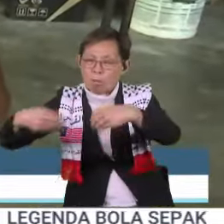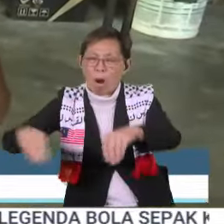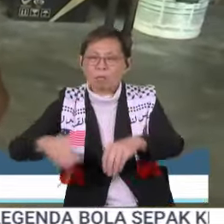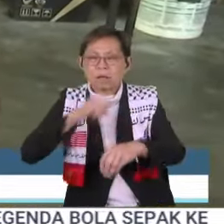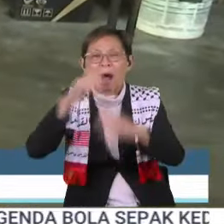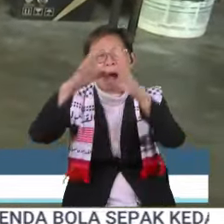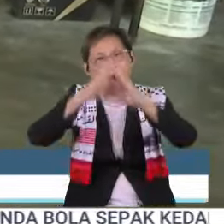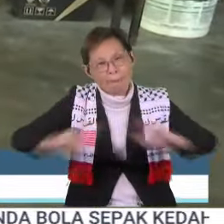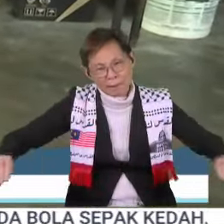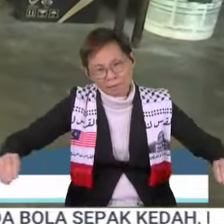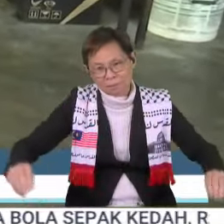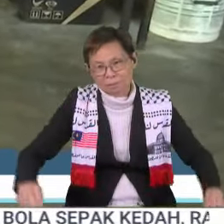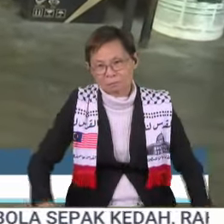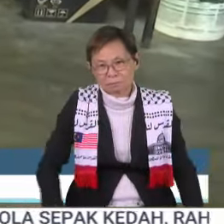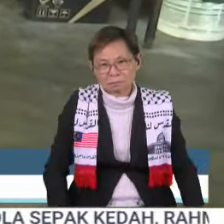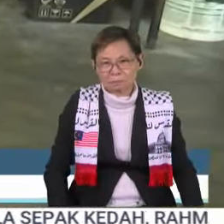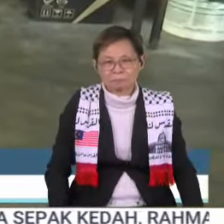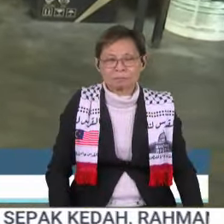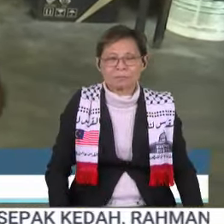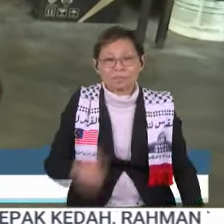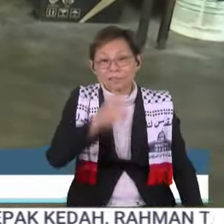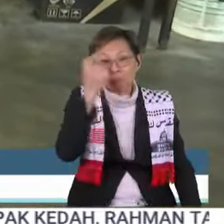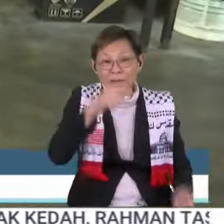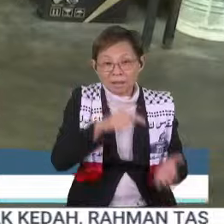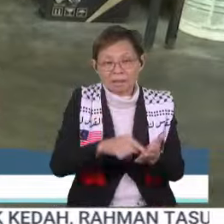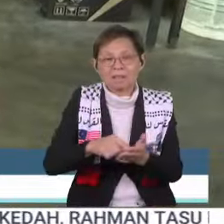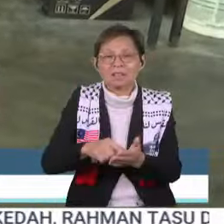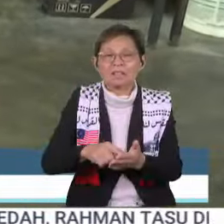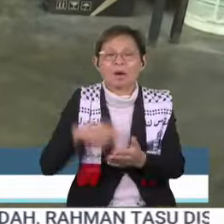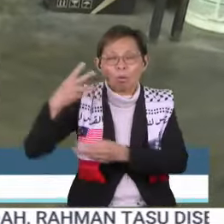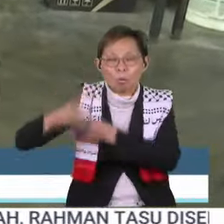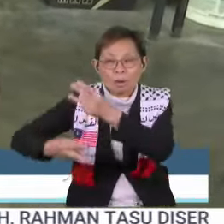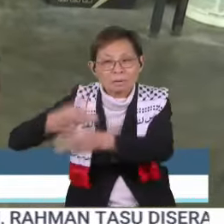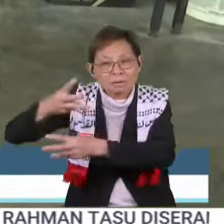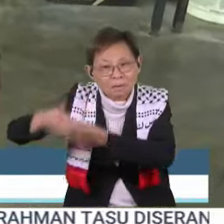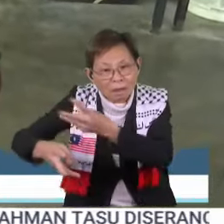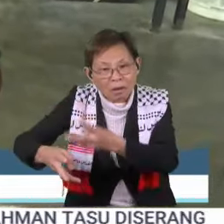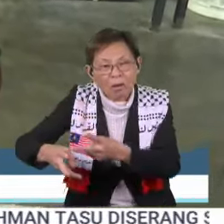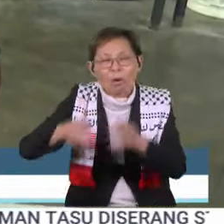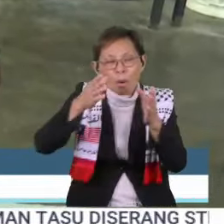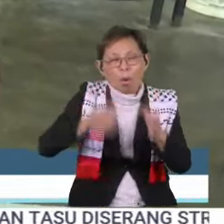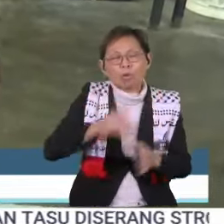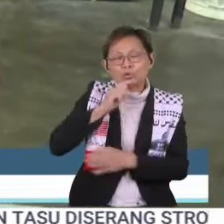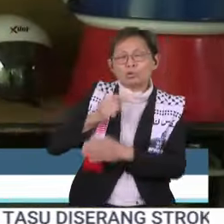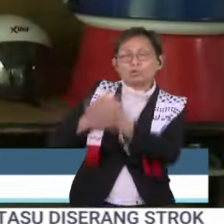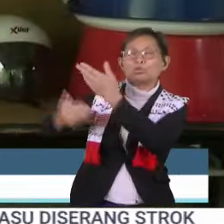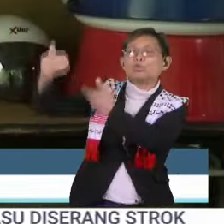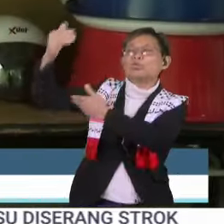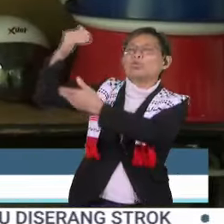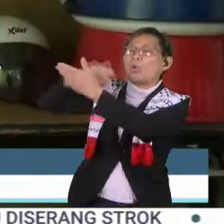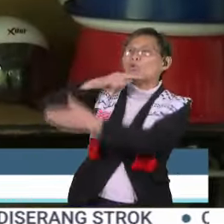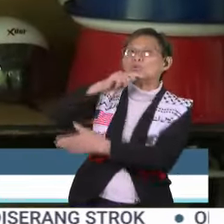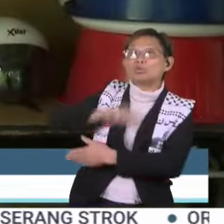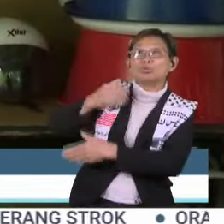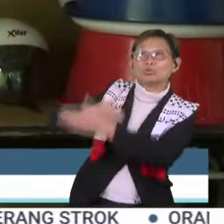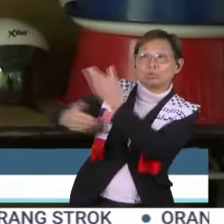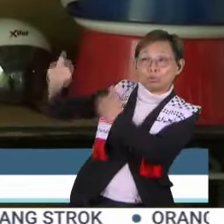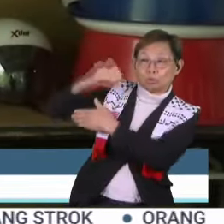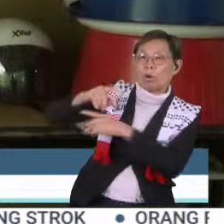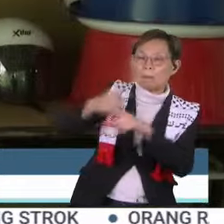tidak pupus ditelan zaman. Pasal ini merupakan warisan tua kita zaman dulu. Tapi sekarang